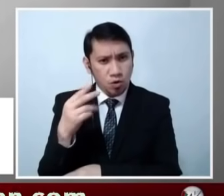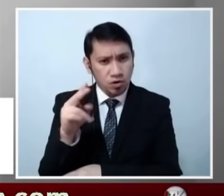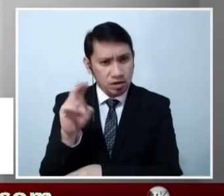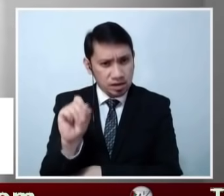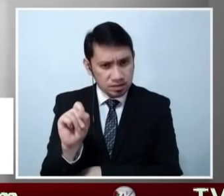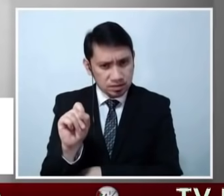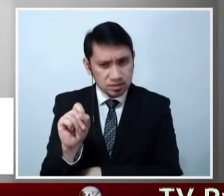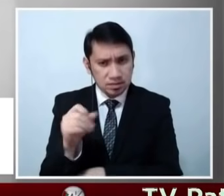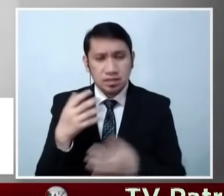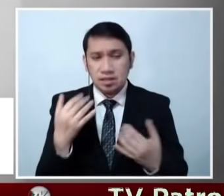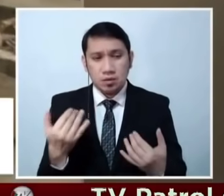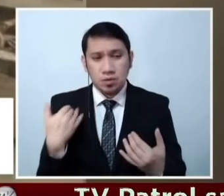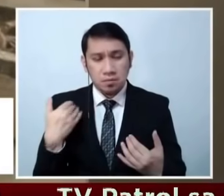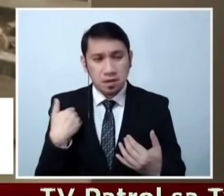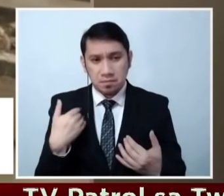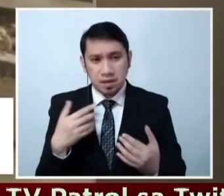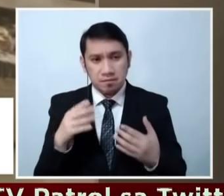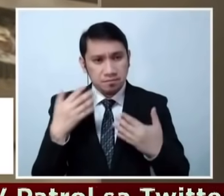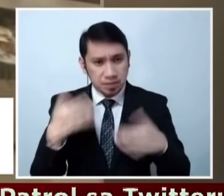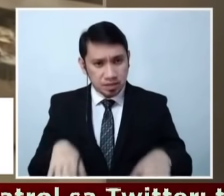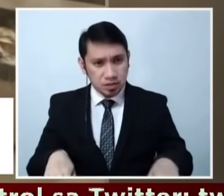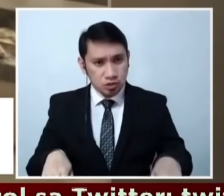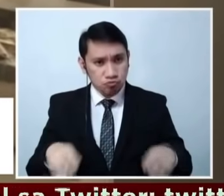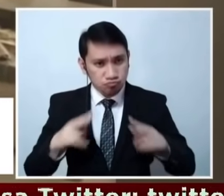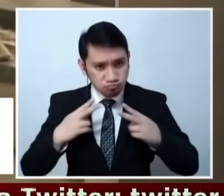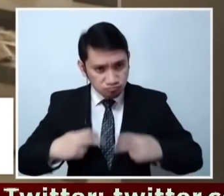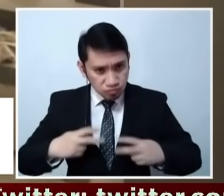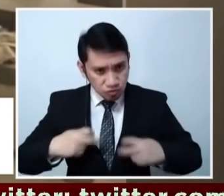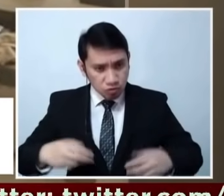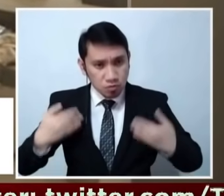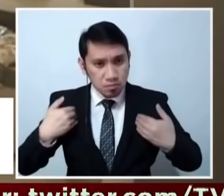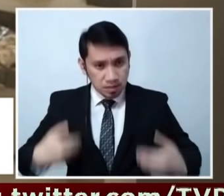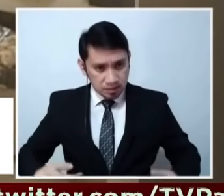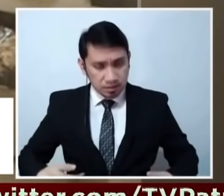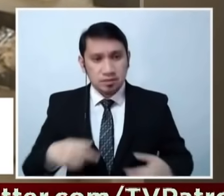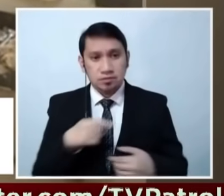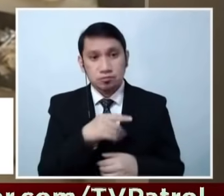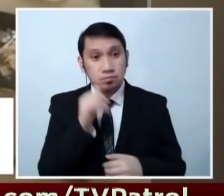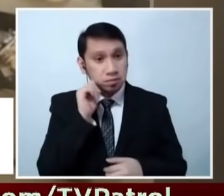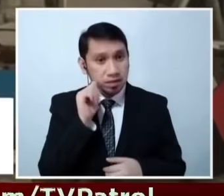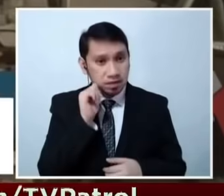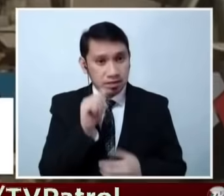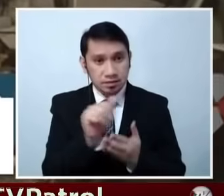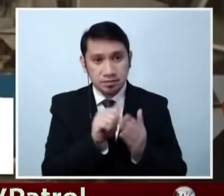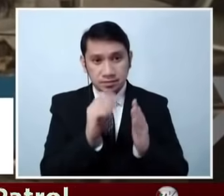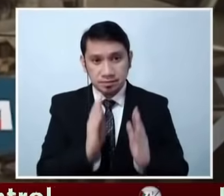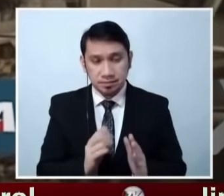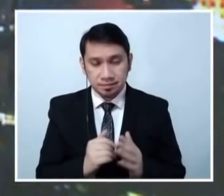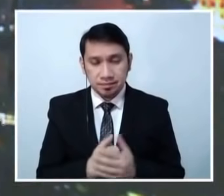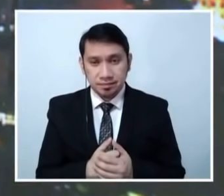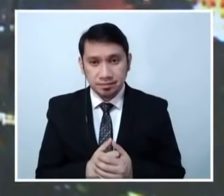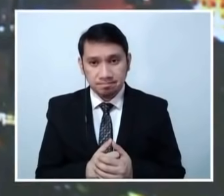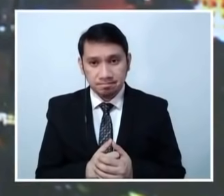hindi pa tapos ang autopsy report. Nico Bawa, ABS-CBN News.